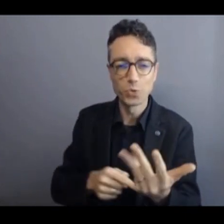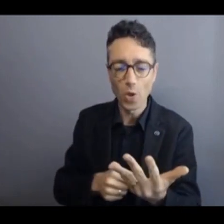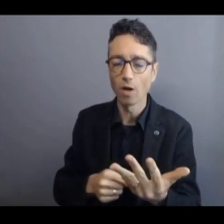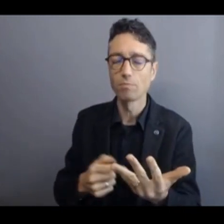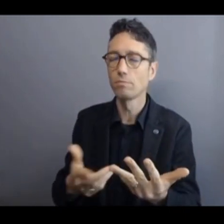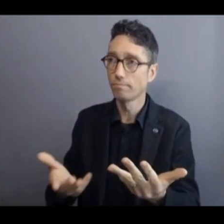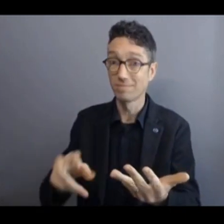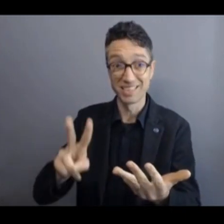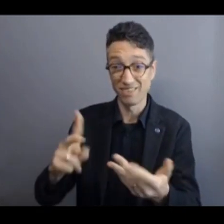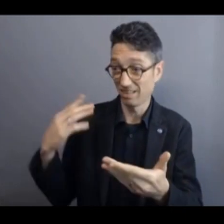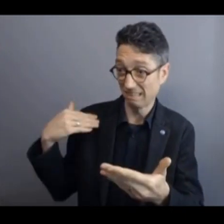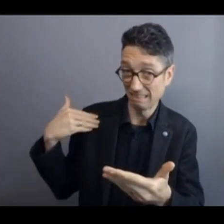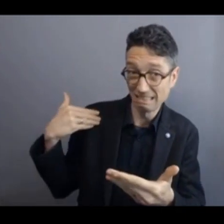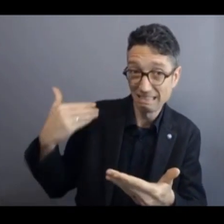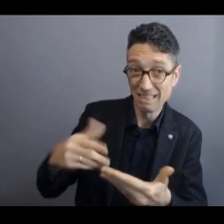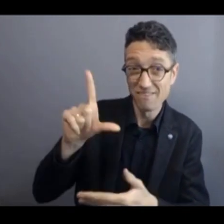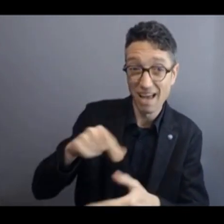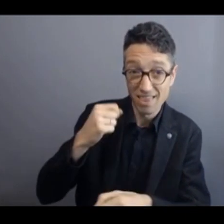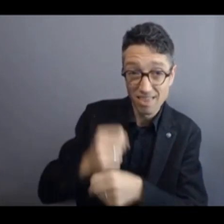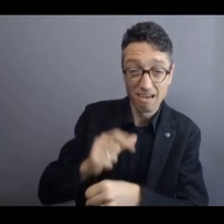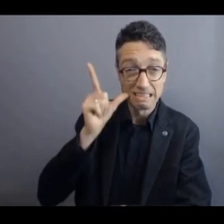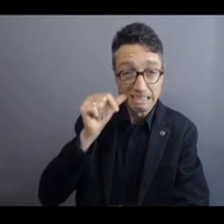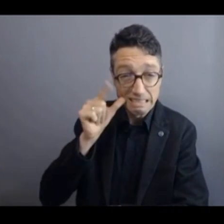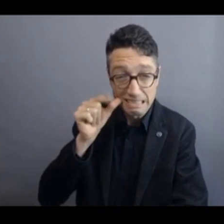cet usage. Donc il y a plusieurs mesures,